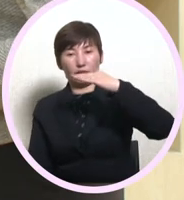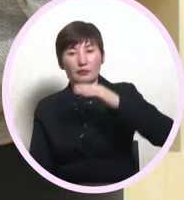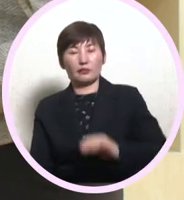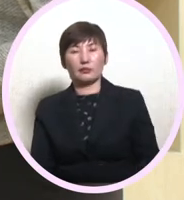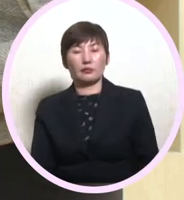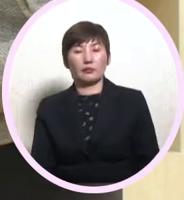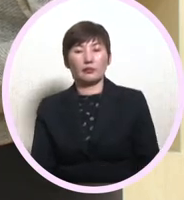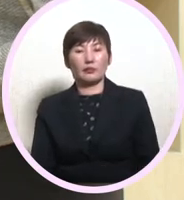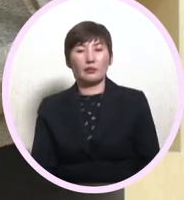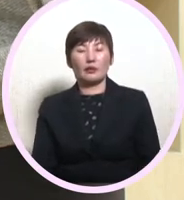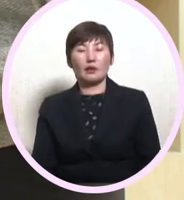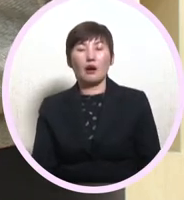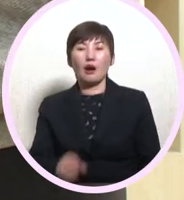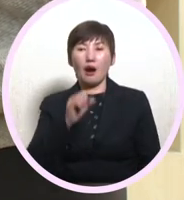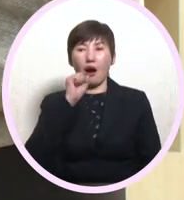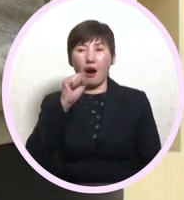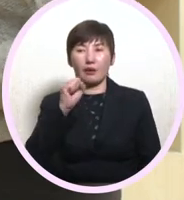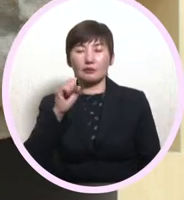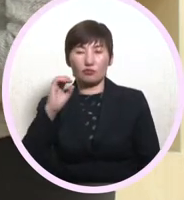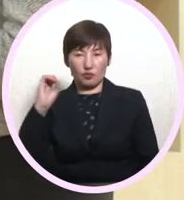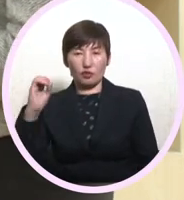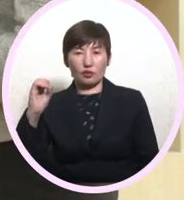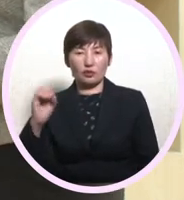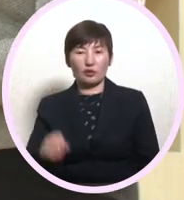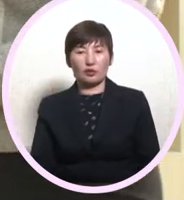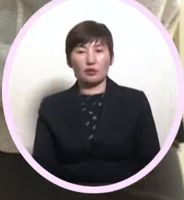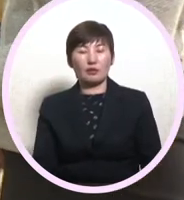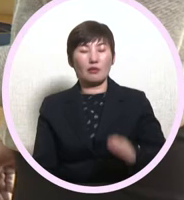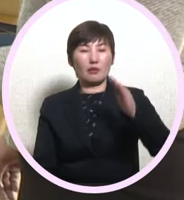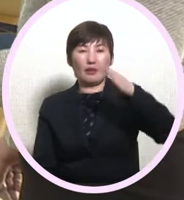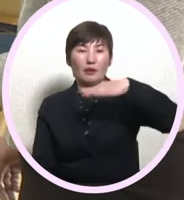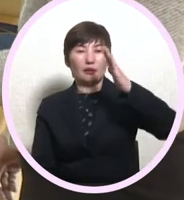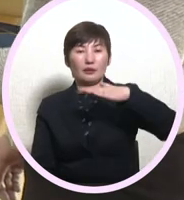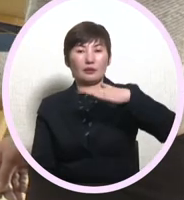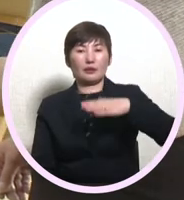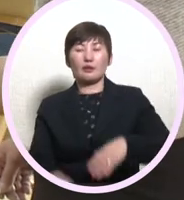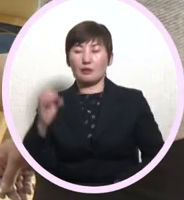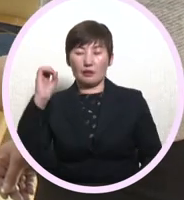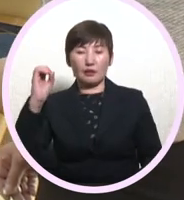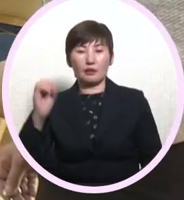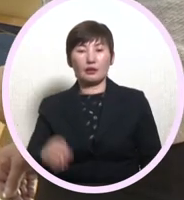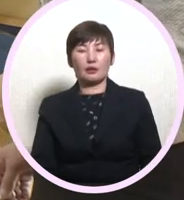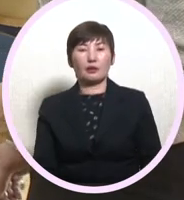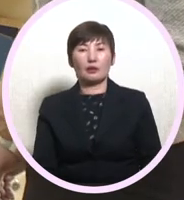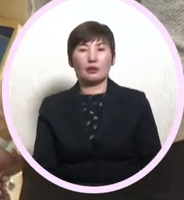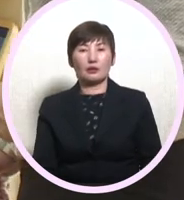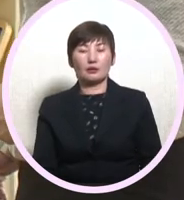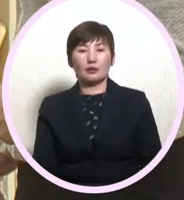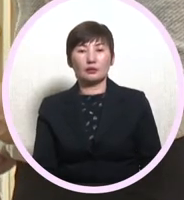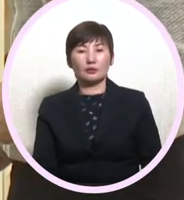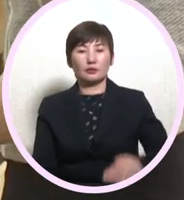хурдтгал маань 1 метр секунд квадрат гарсан байна. За налалтын сонирхъя. Налалт нь 1 гарсан байна. За энэ